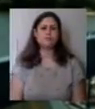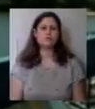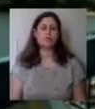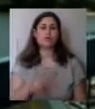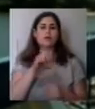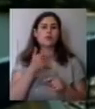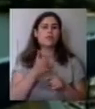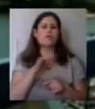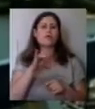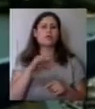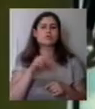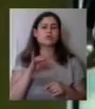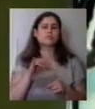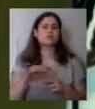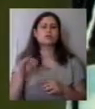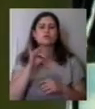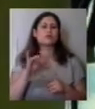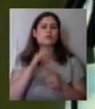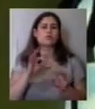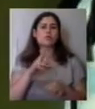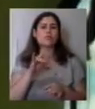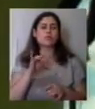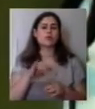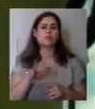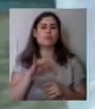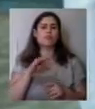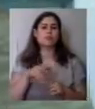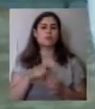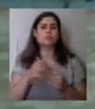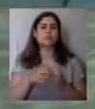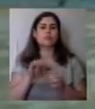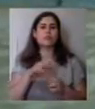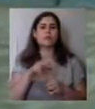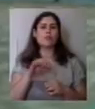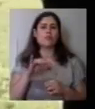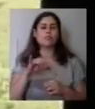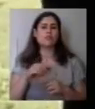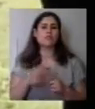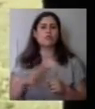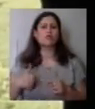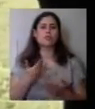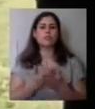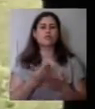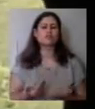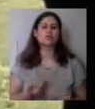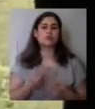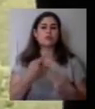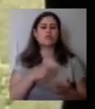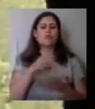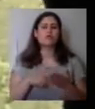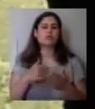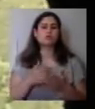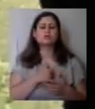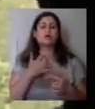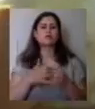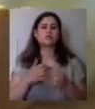Гольффест – Дрім фестиваль з історією, говорить координаторка проєкту у Херсоні Світлана Білоброва. Хотіли показати жителям інших міст і самим херсонцям